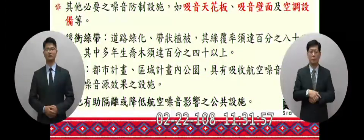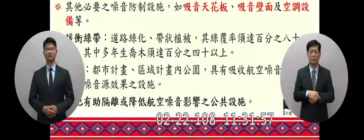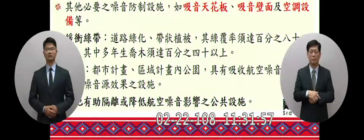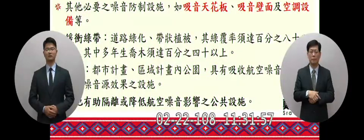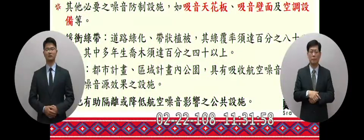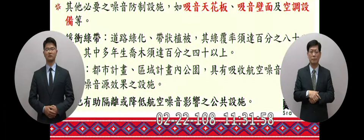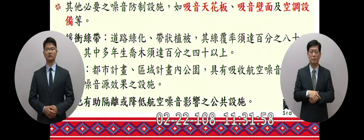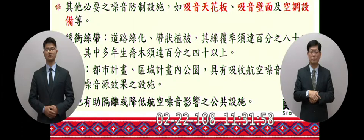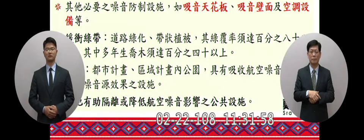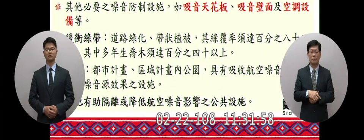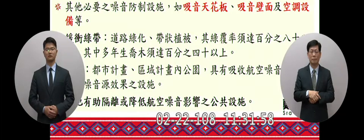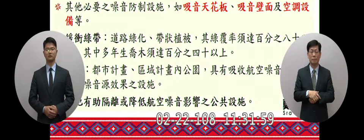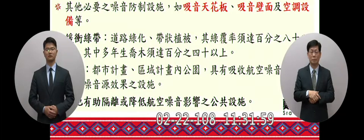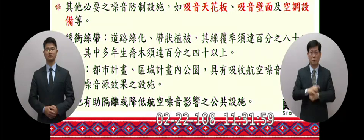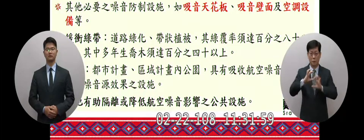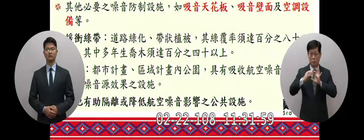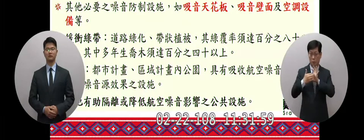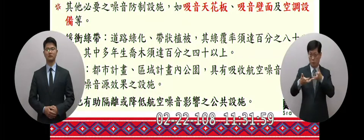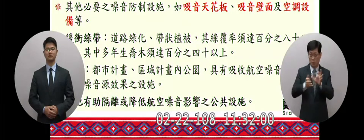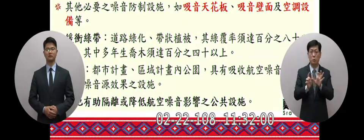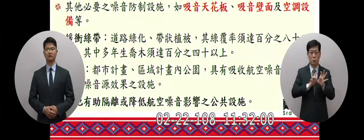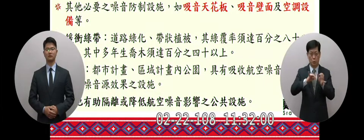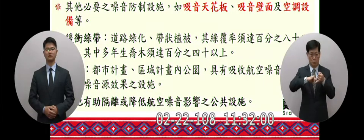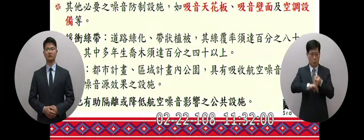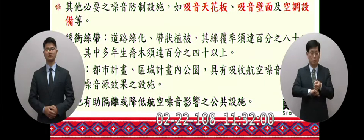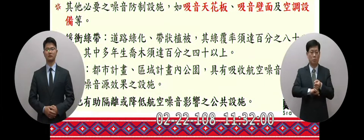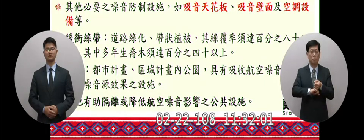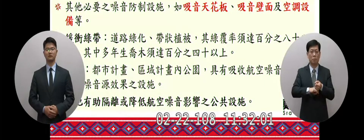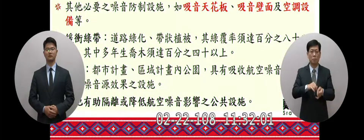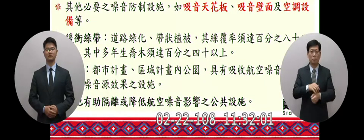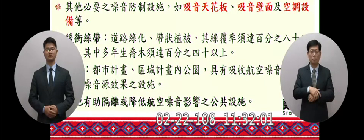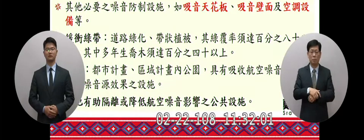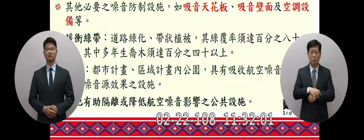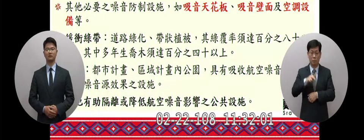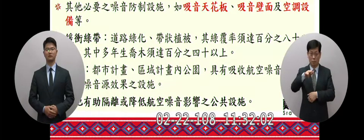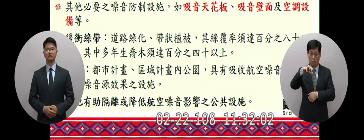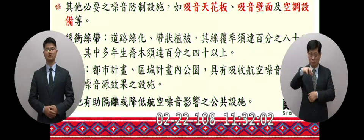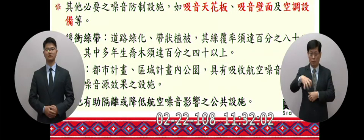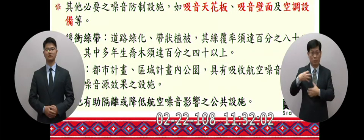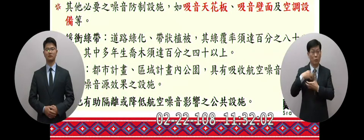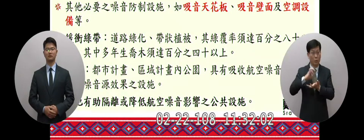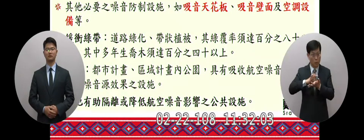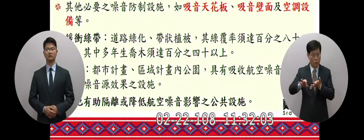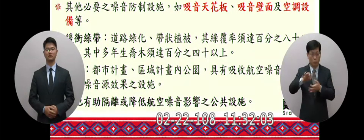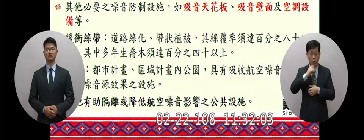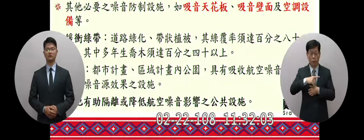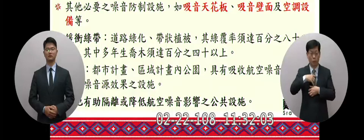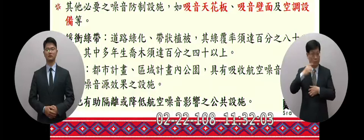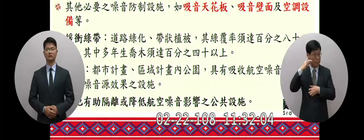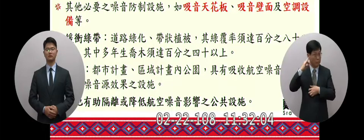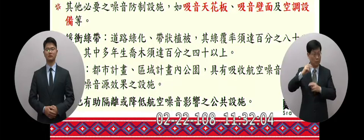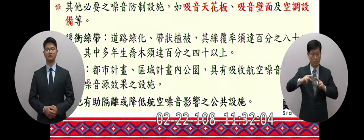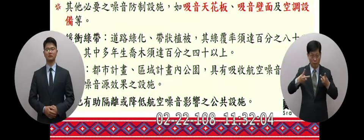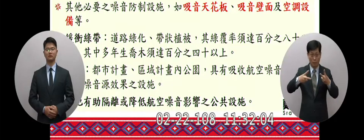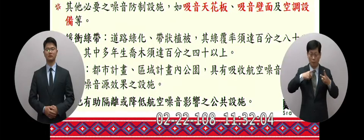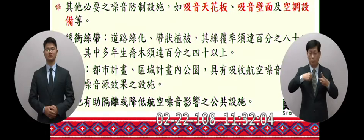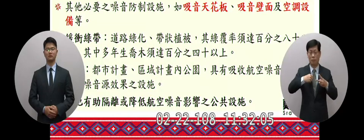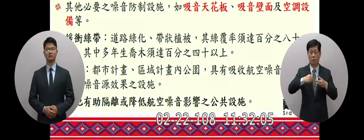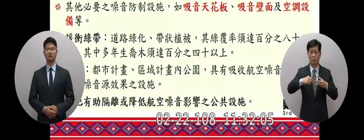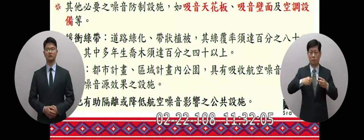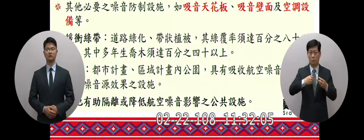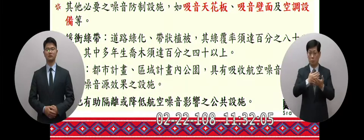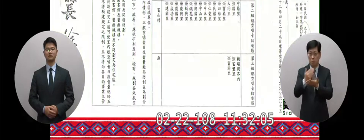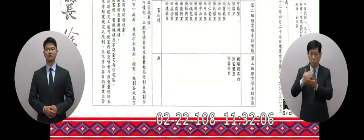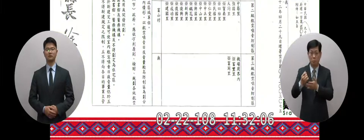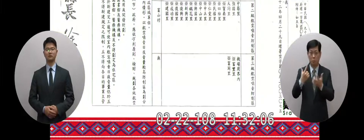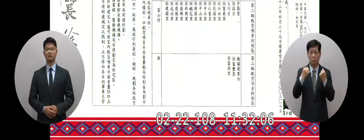情。虽然国防部有定了一个机场就用机场航空噪音改善经费的处理原则，